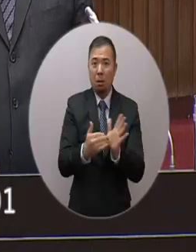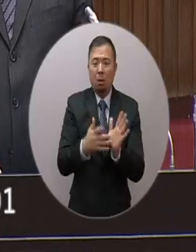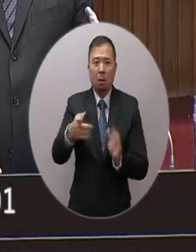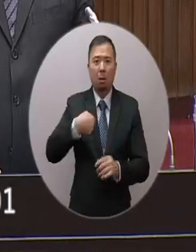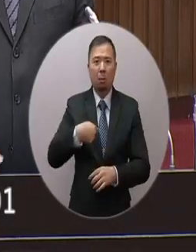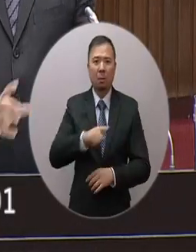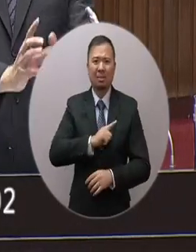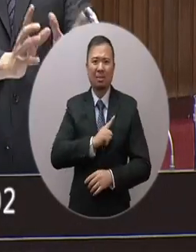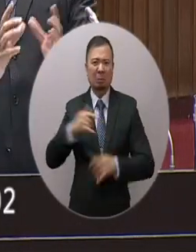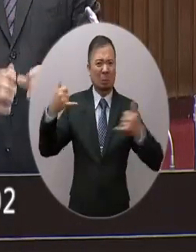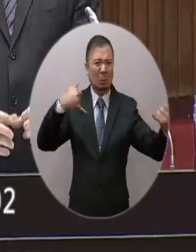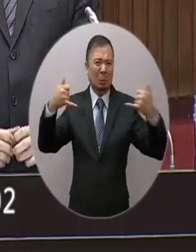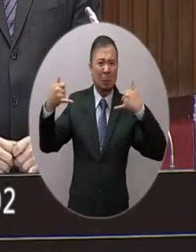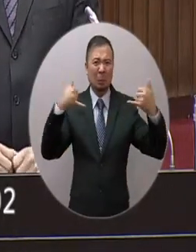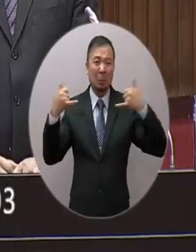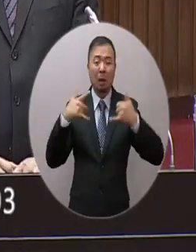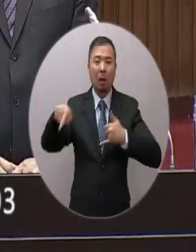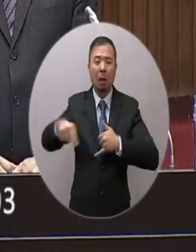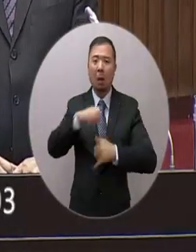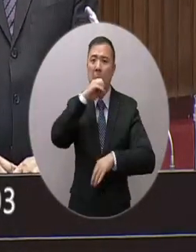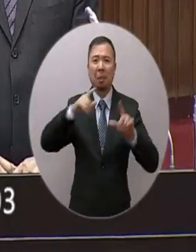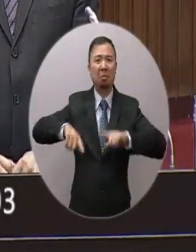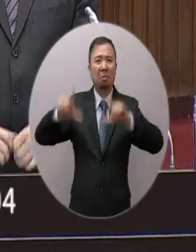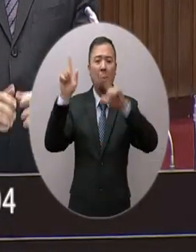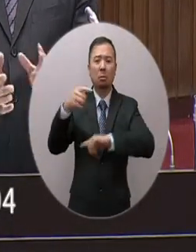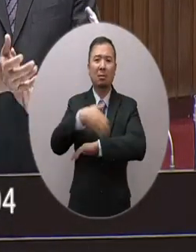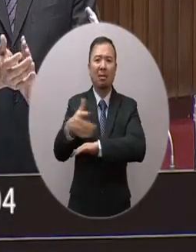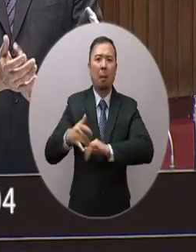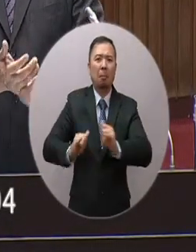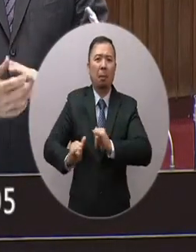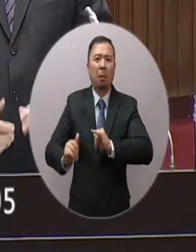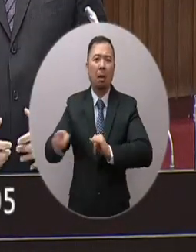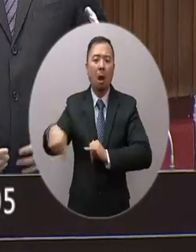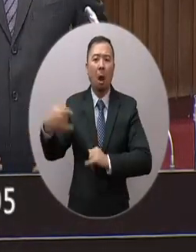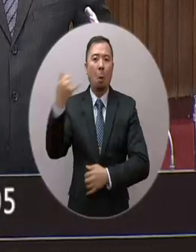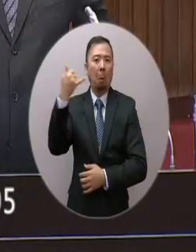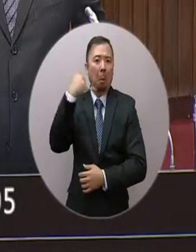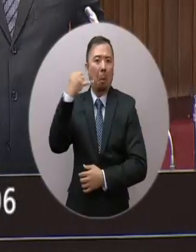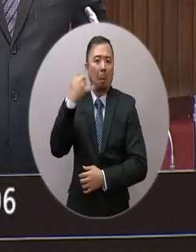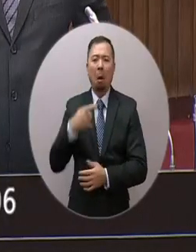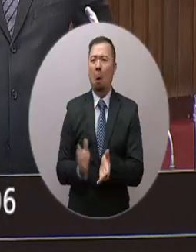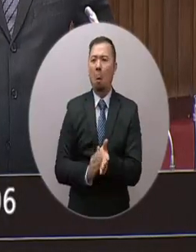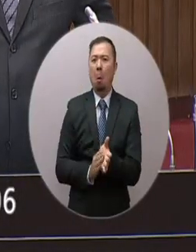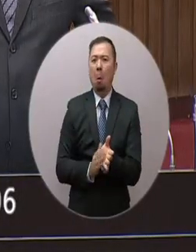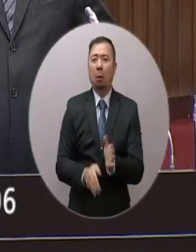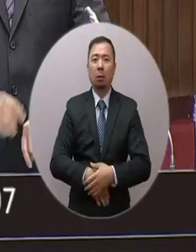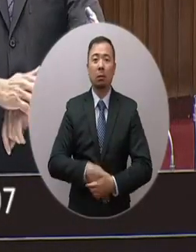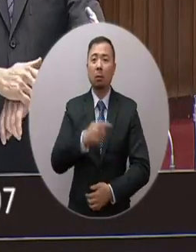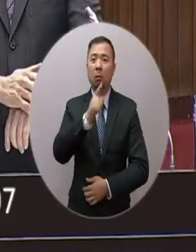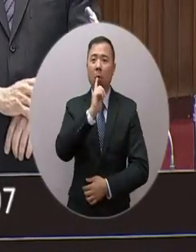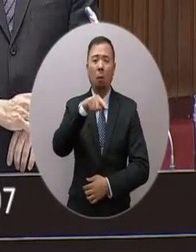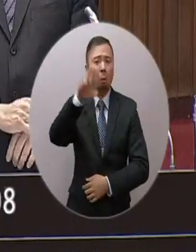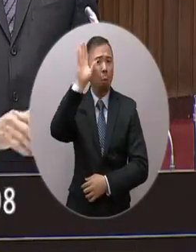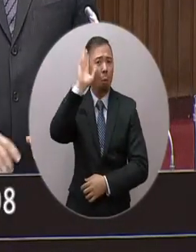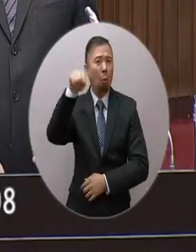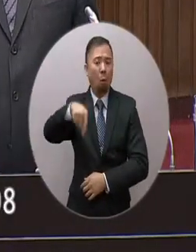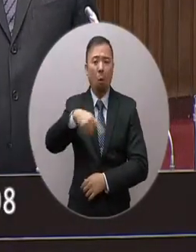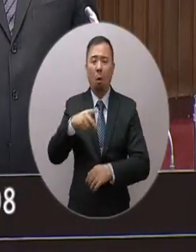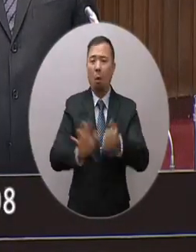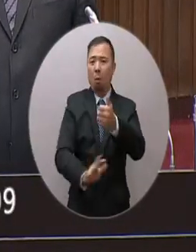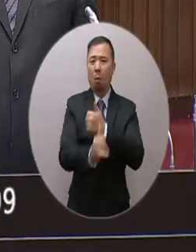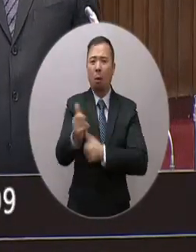少电话？我们屏东的乡亲打电话来呢，伊来给你拍婆啊，讲哦，苏委员，院长袂